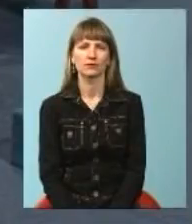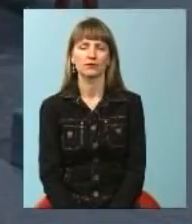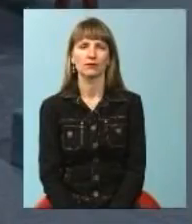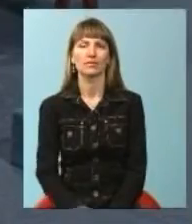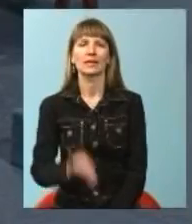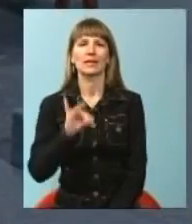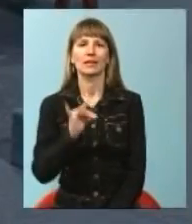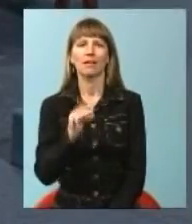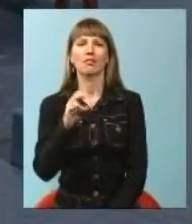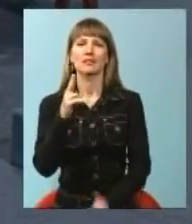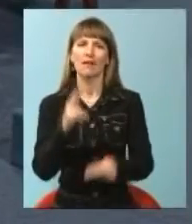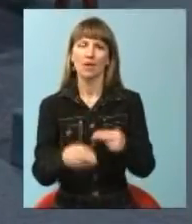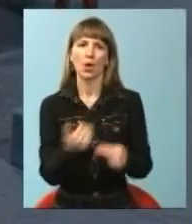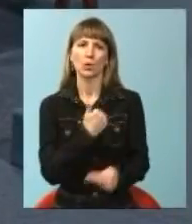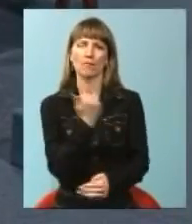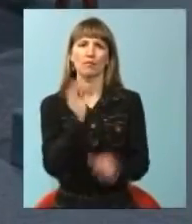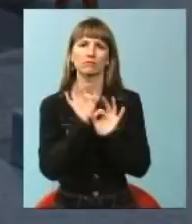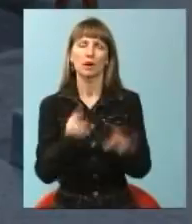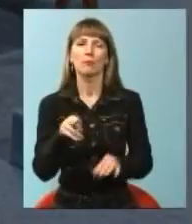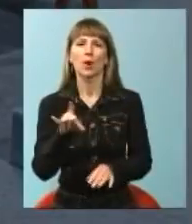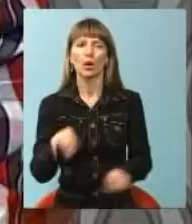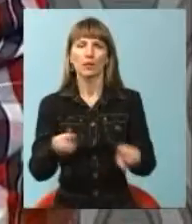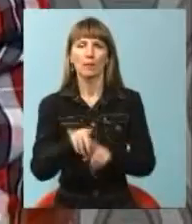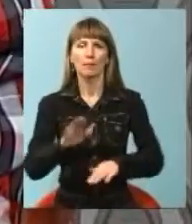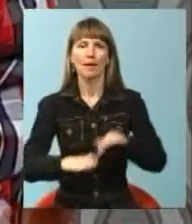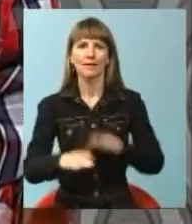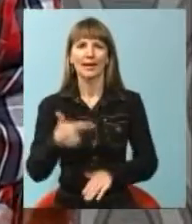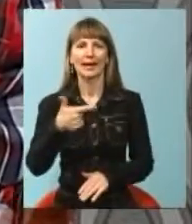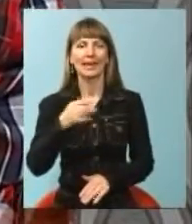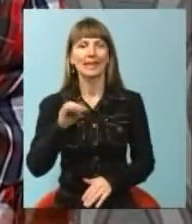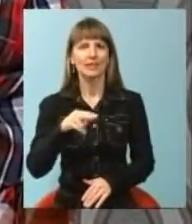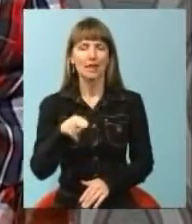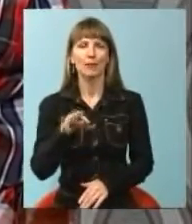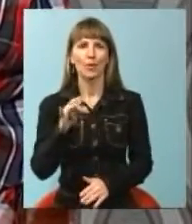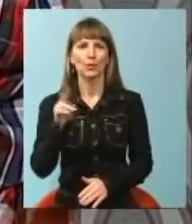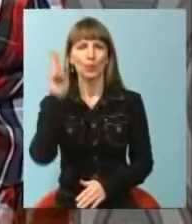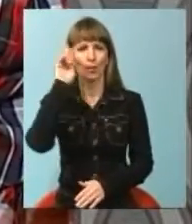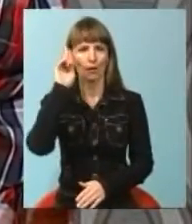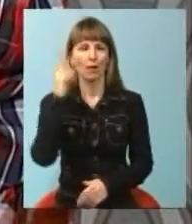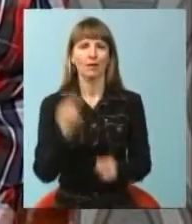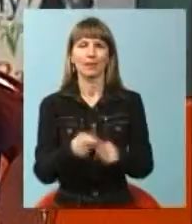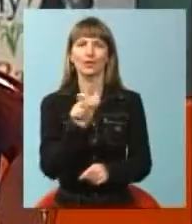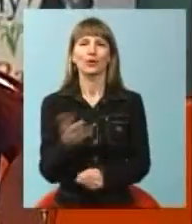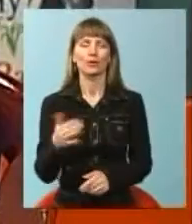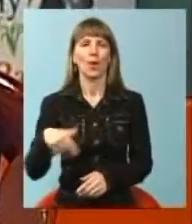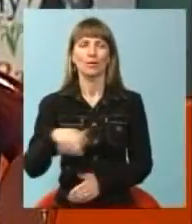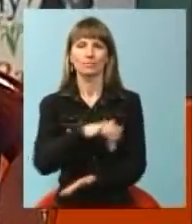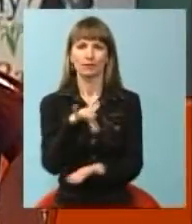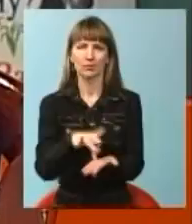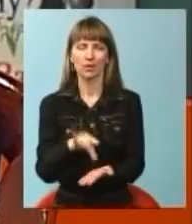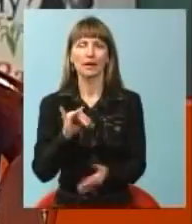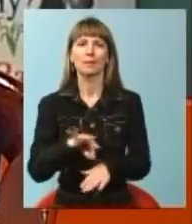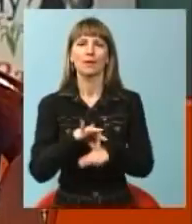Ну і на завершення хочу вам розповісти ще про таку професію, як гід по туалетах. Це такі люди, котрі ходять містом і проводять